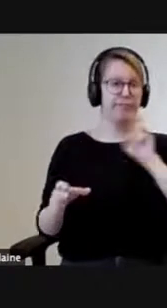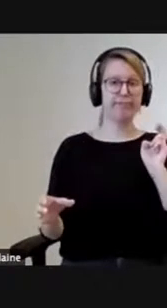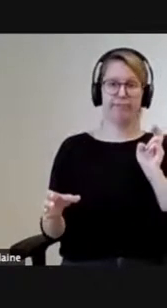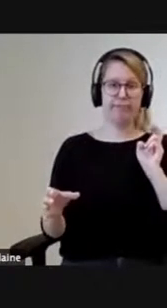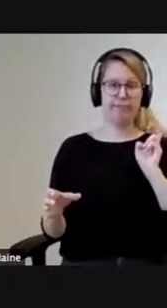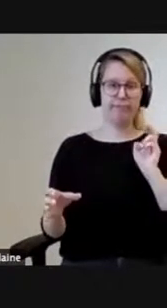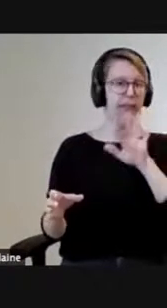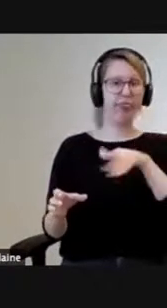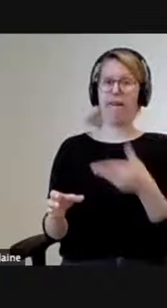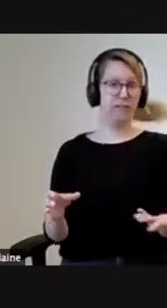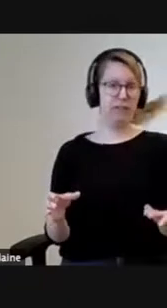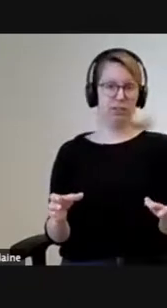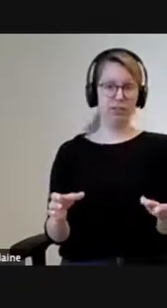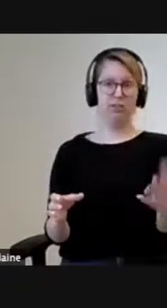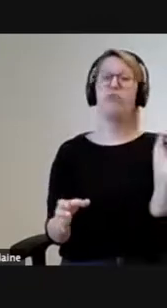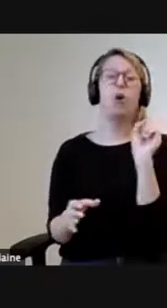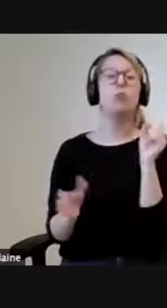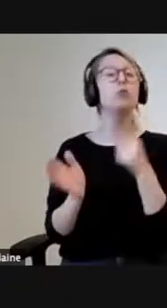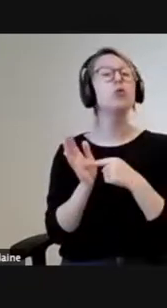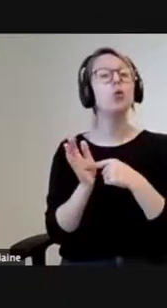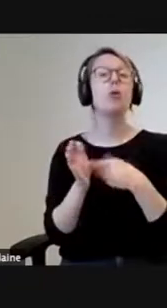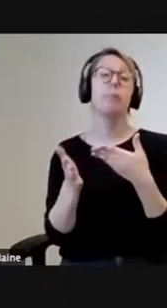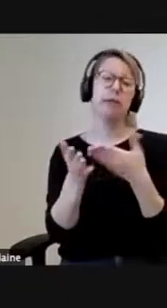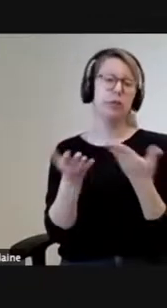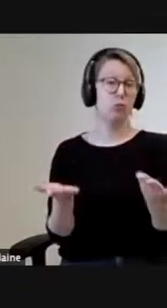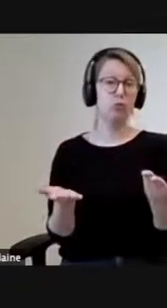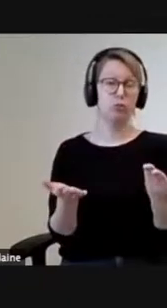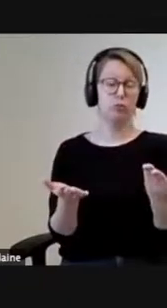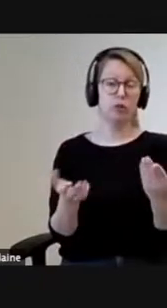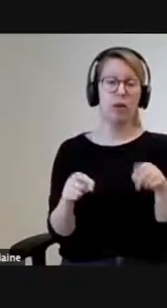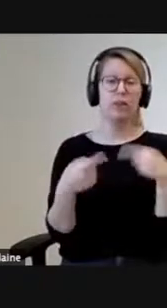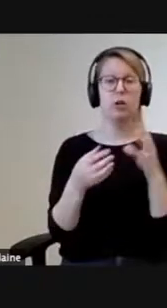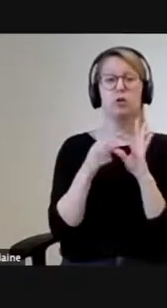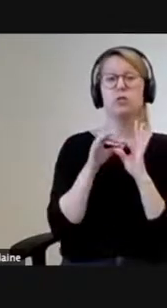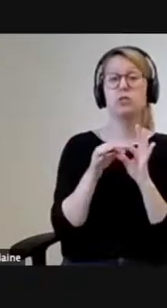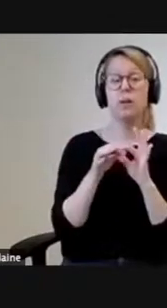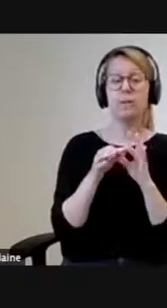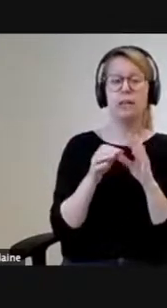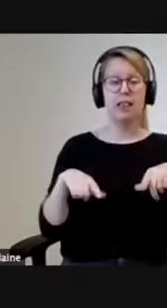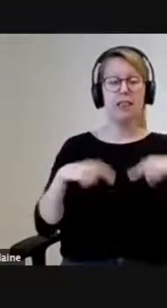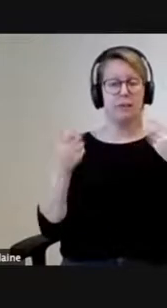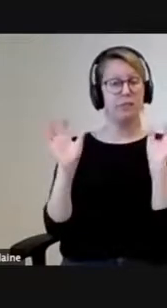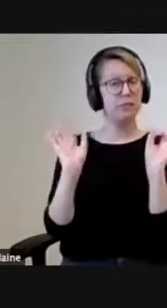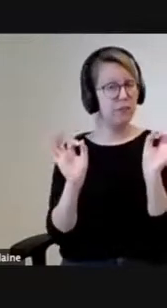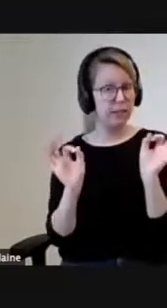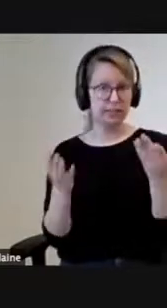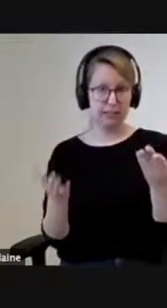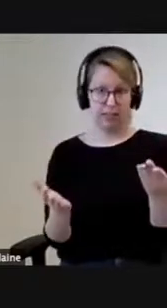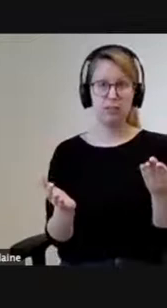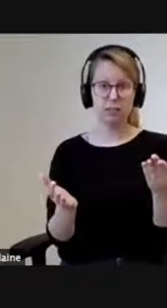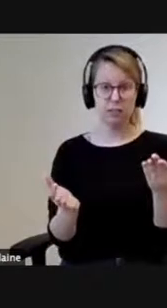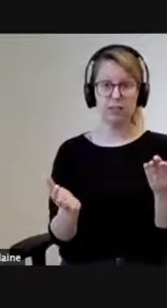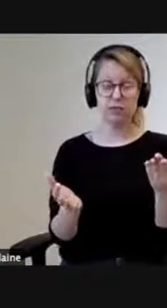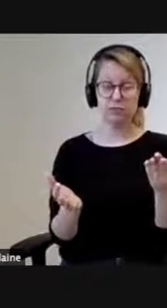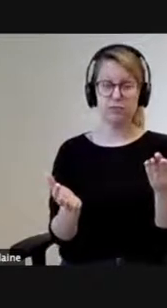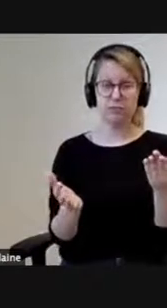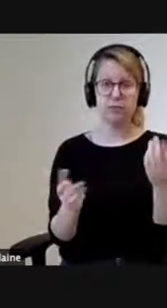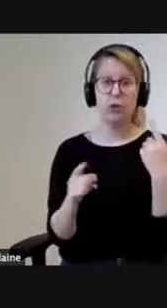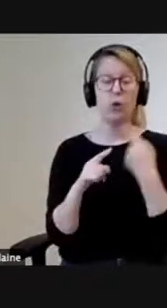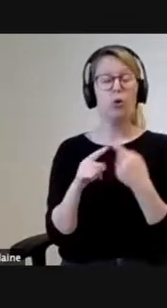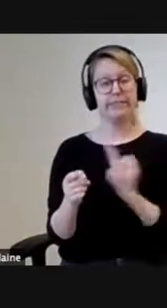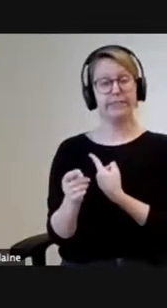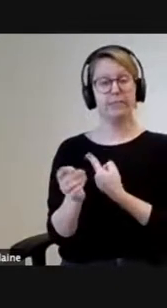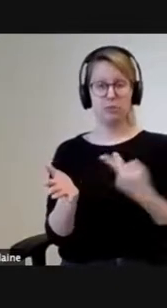En matière de qualité de vie décente et d'autonomie, la Commission fournira des orientations,